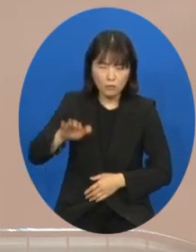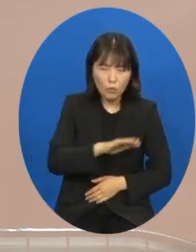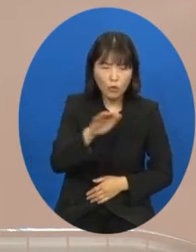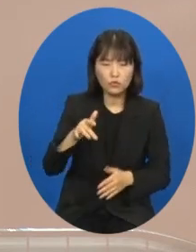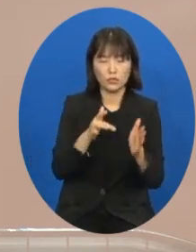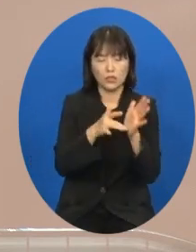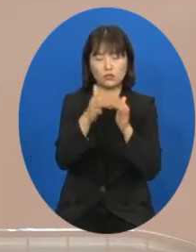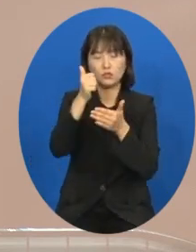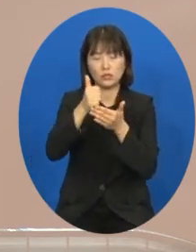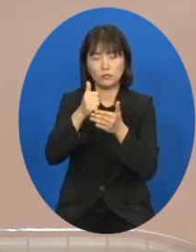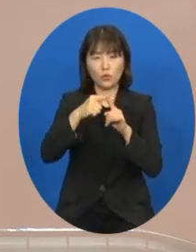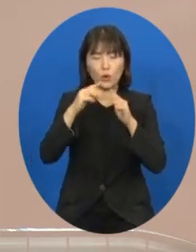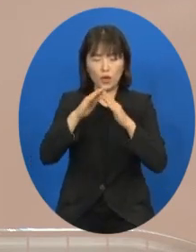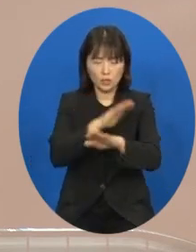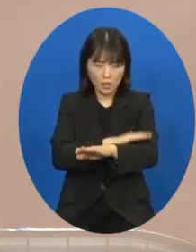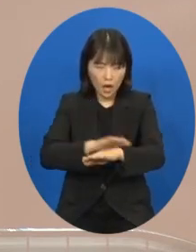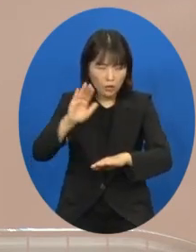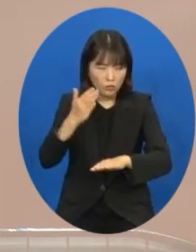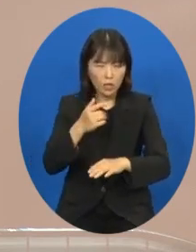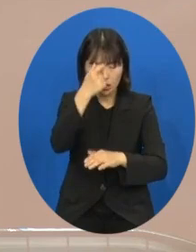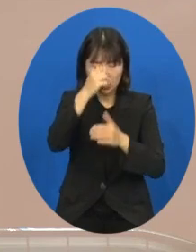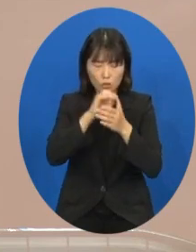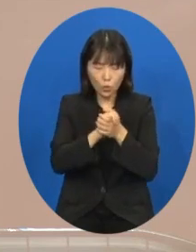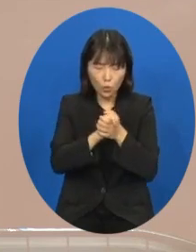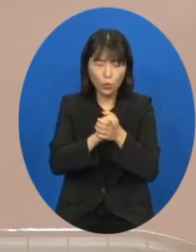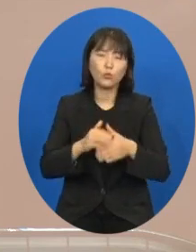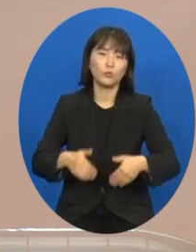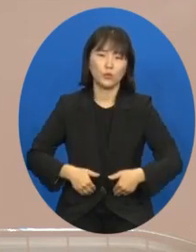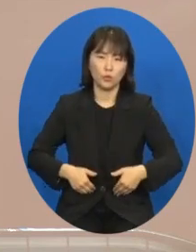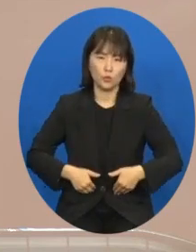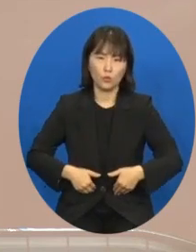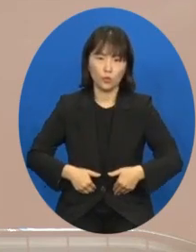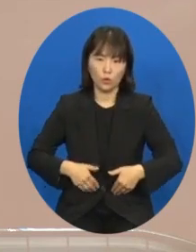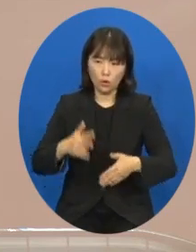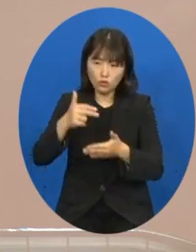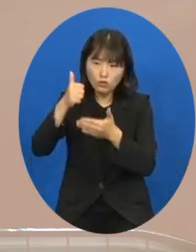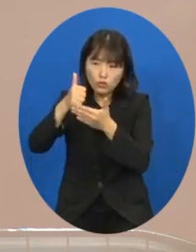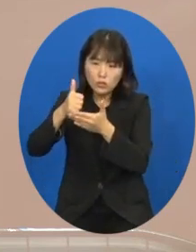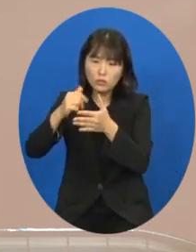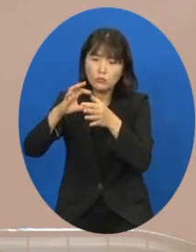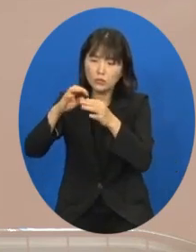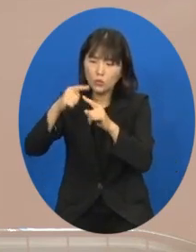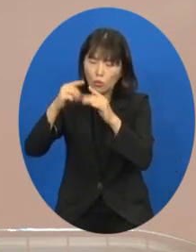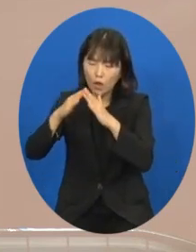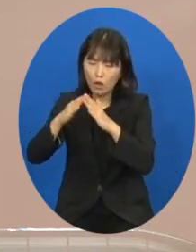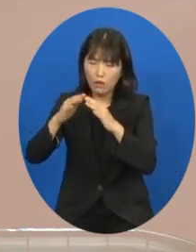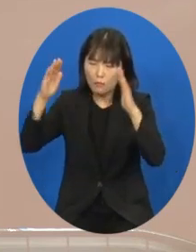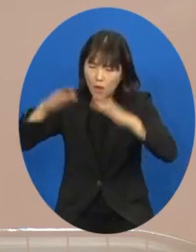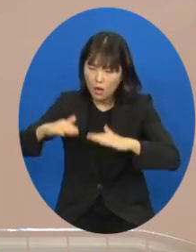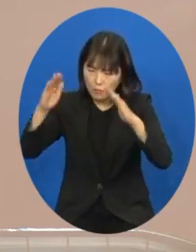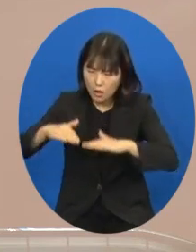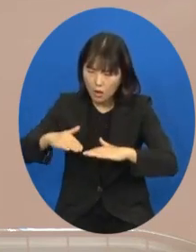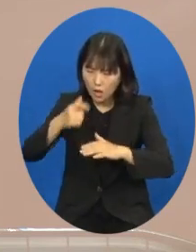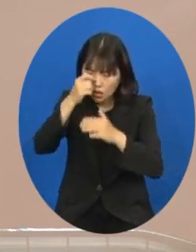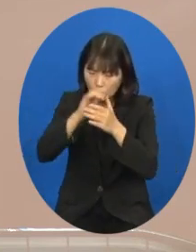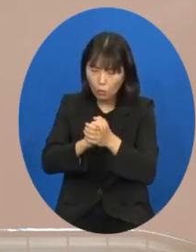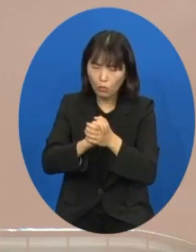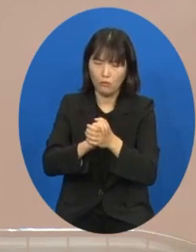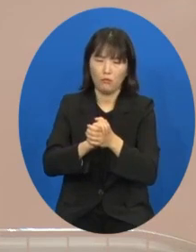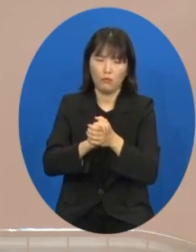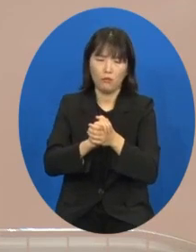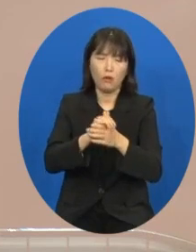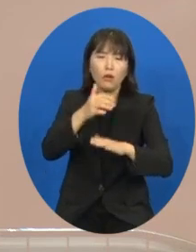되기를 기도해야지 우리가 주님의 교회가 안 되기를 바라면 그건 마귀 역사입니다.